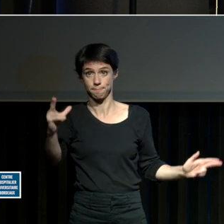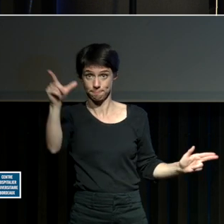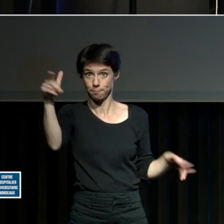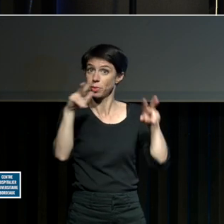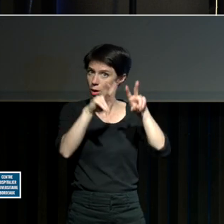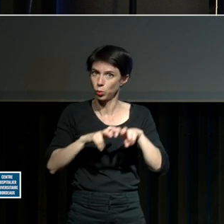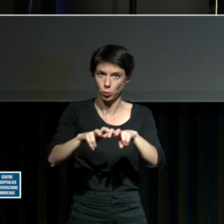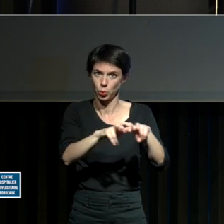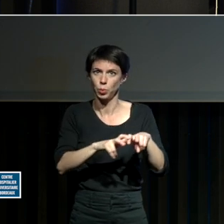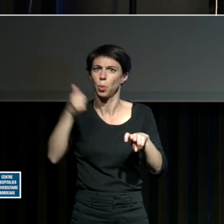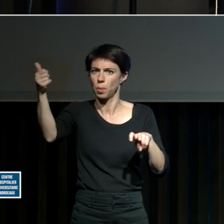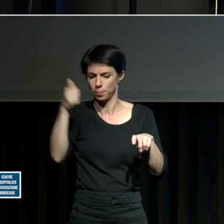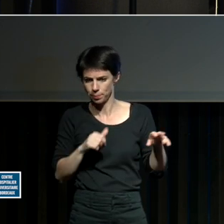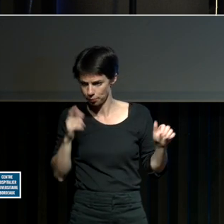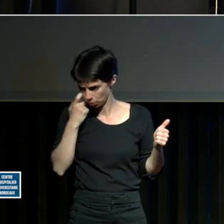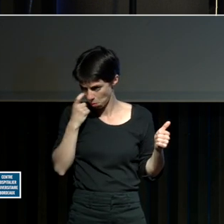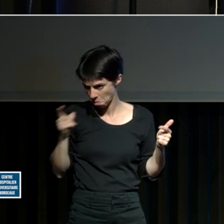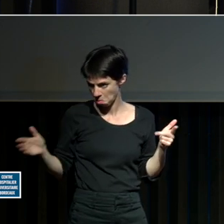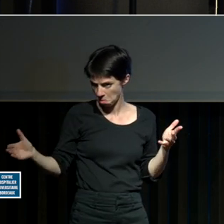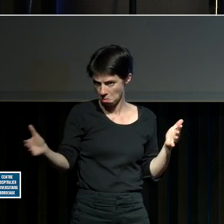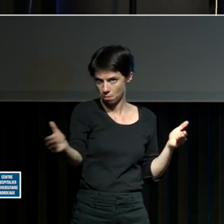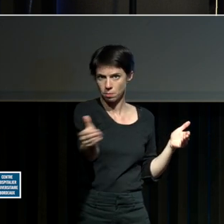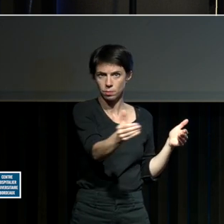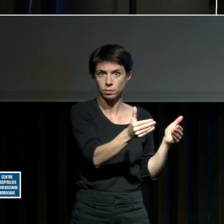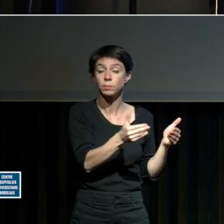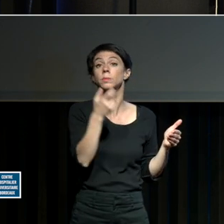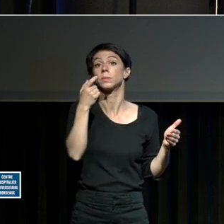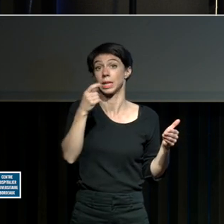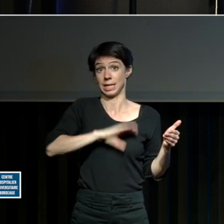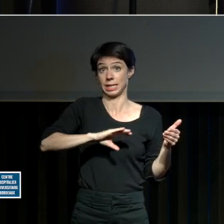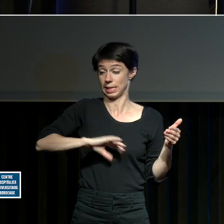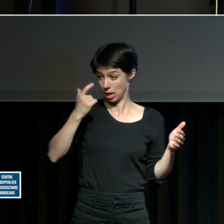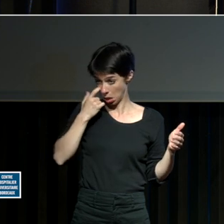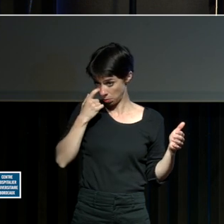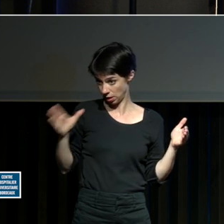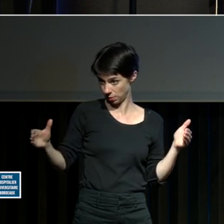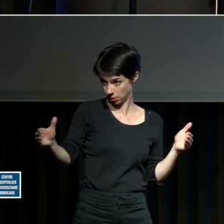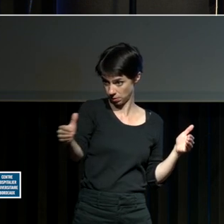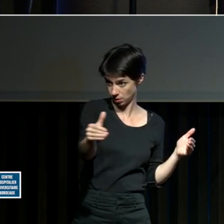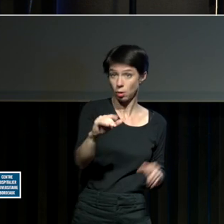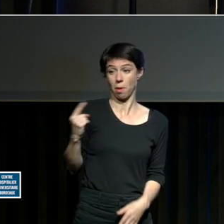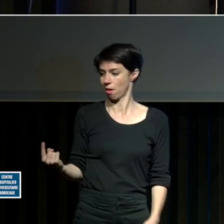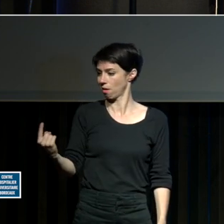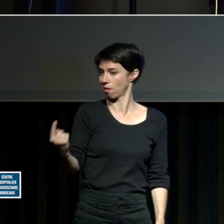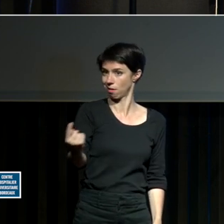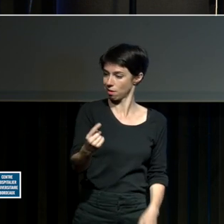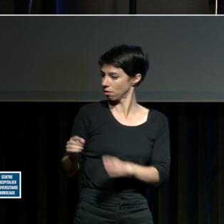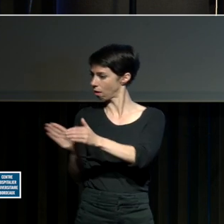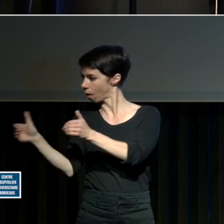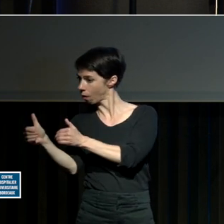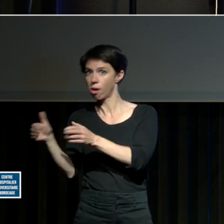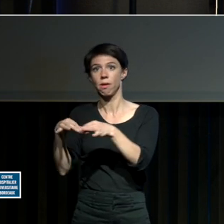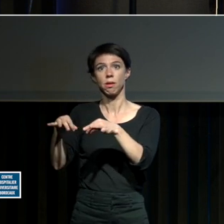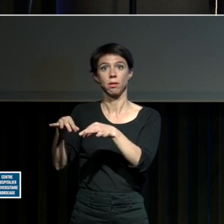de pouvoir identifier finalement des facteurs individuels ou environnementaux qui pouvaient